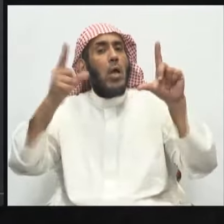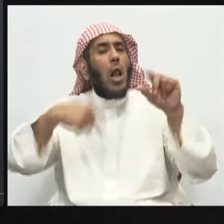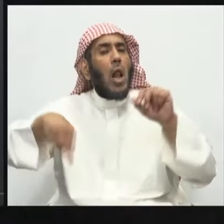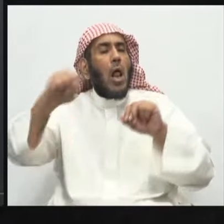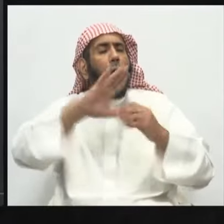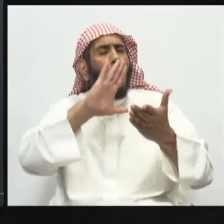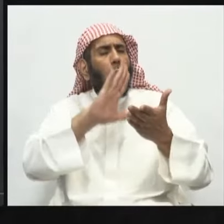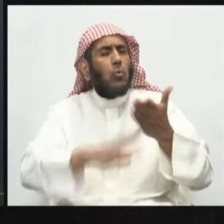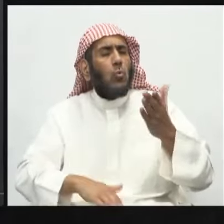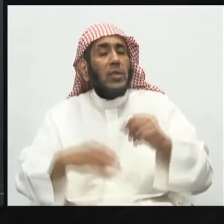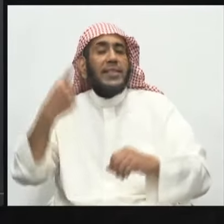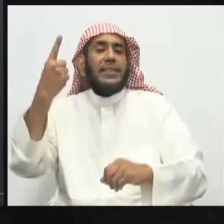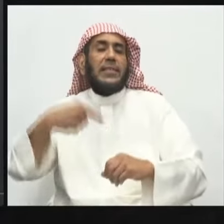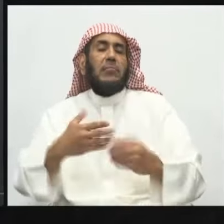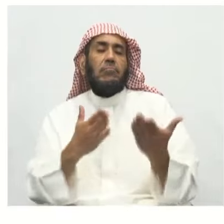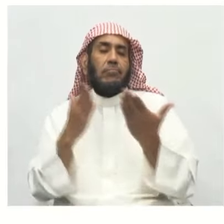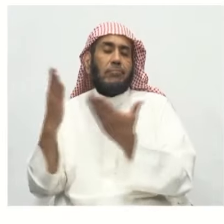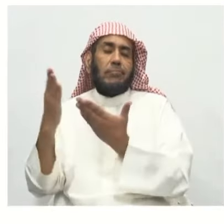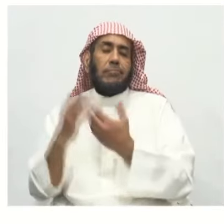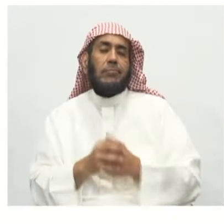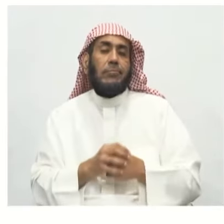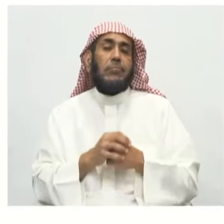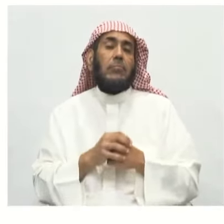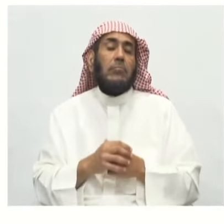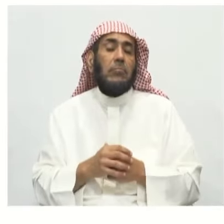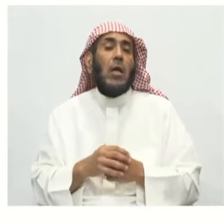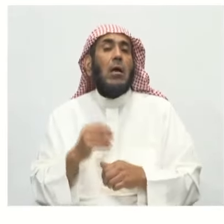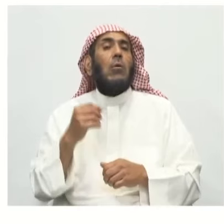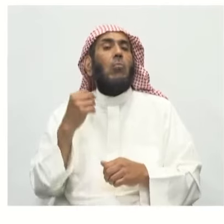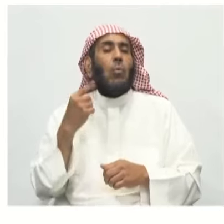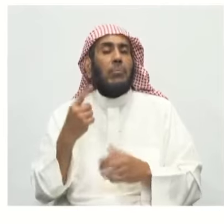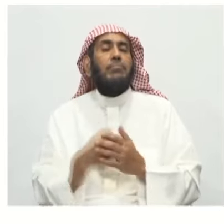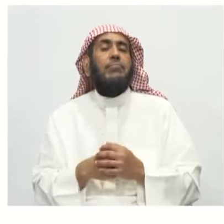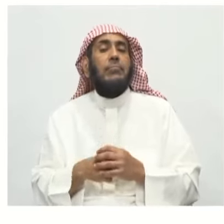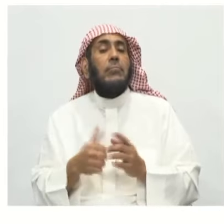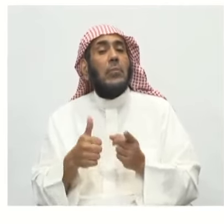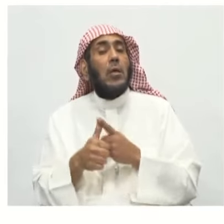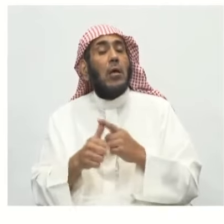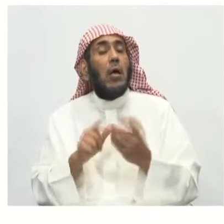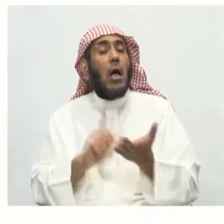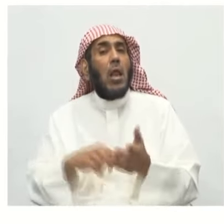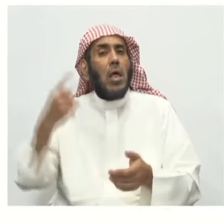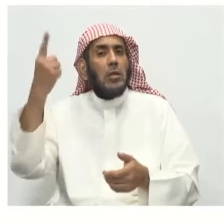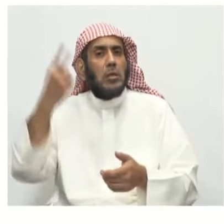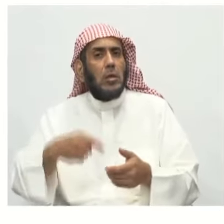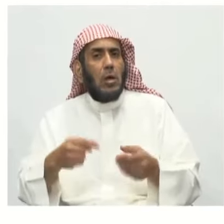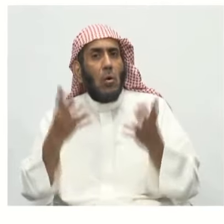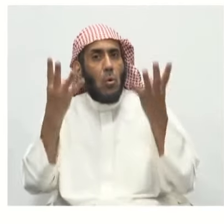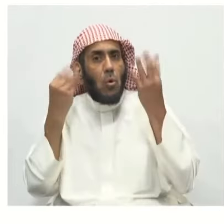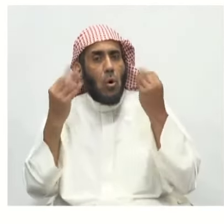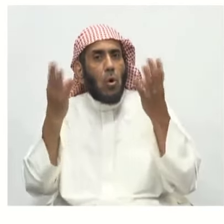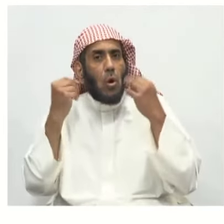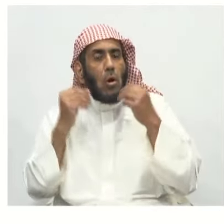خطوره السحر واحد ان السحر وتعلمه